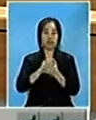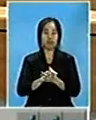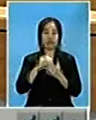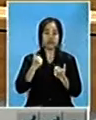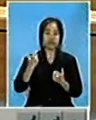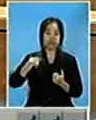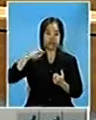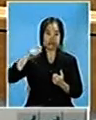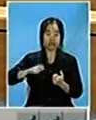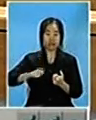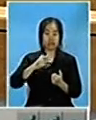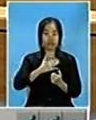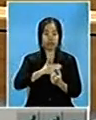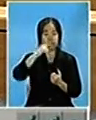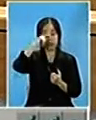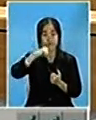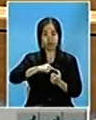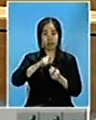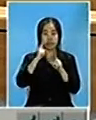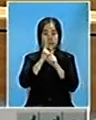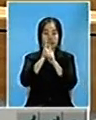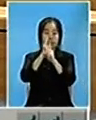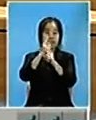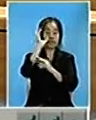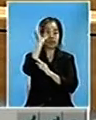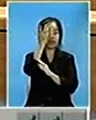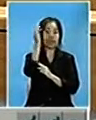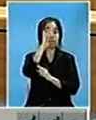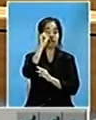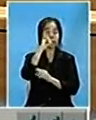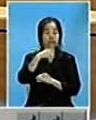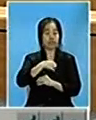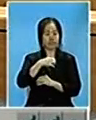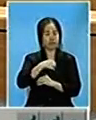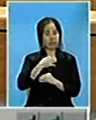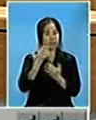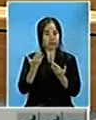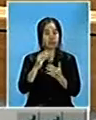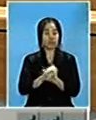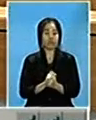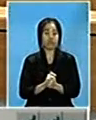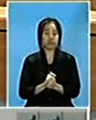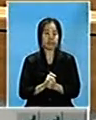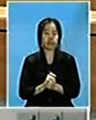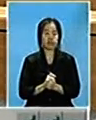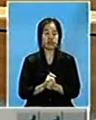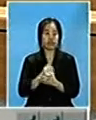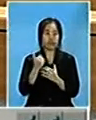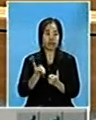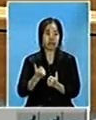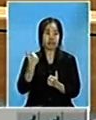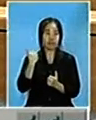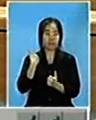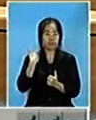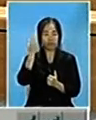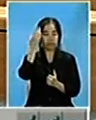ไม่สากลหรือนะครับถึงได้จะพัฒนาไปสู่สากลเพราะนั้นนี่แหละคือส่วนหนึ่งที่ทำ